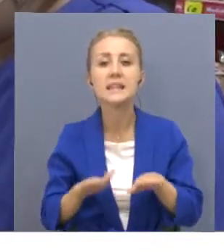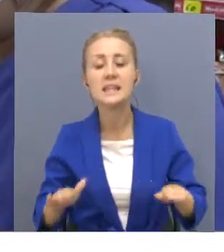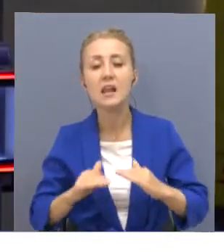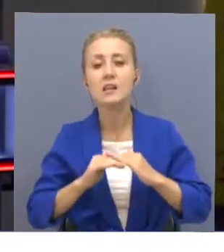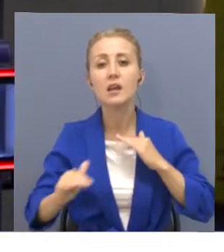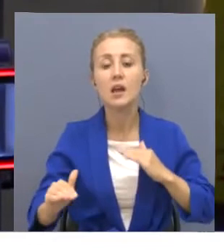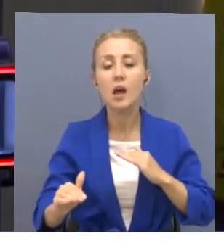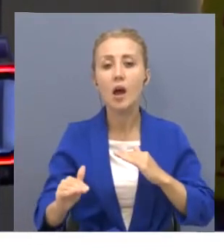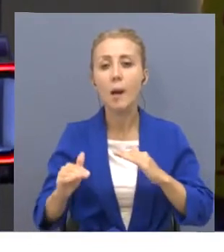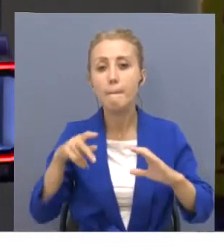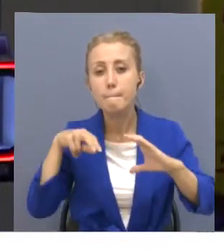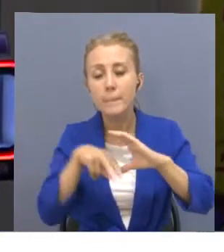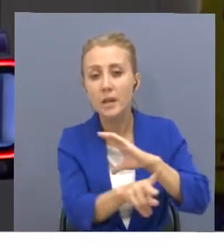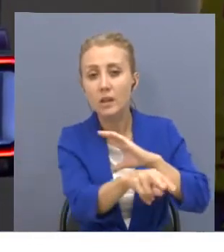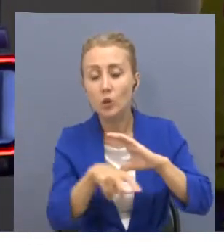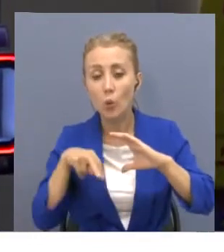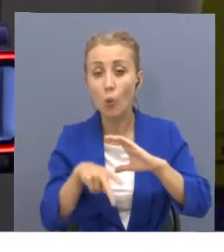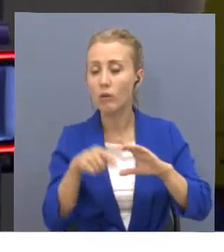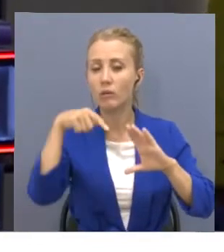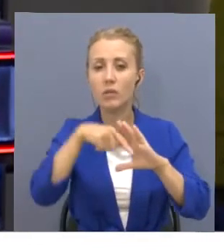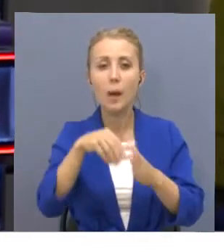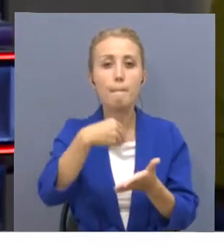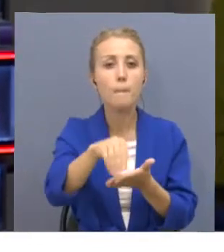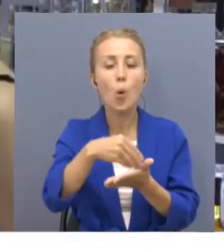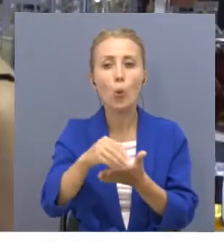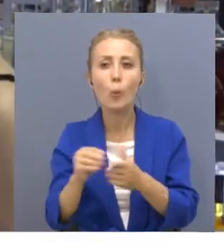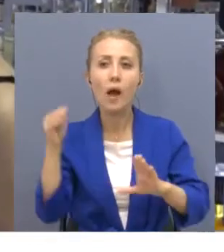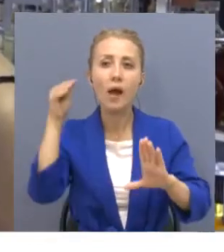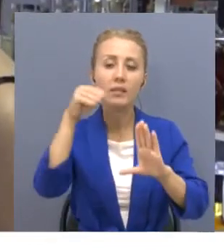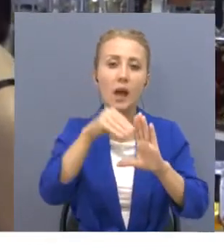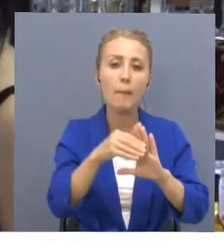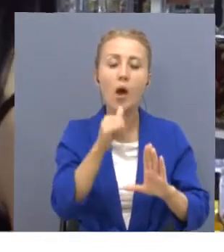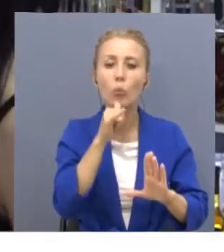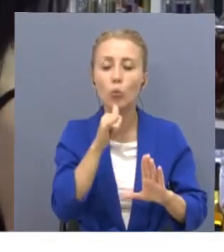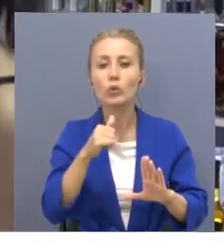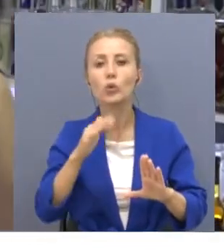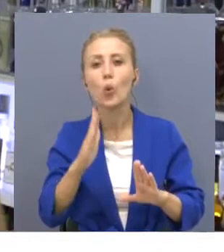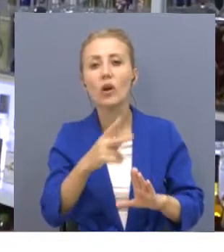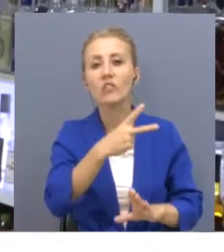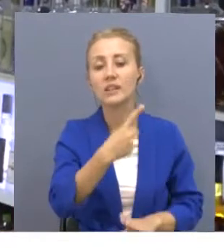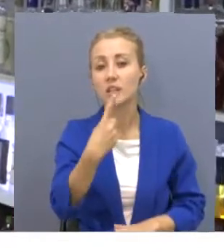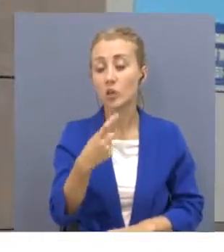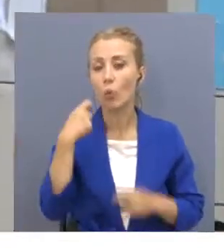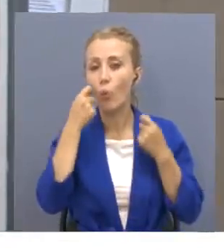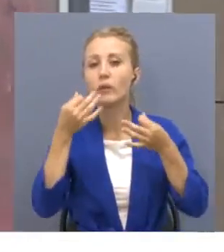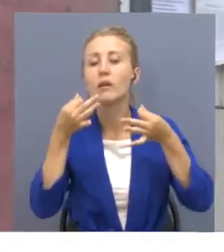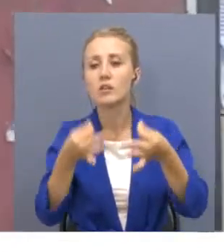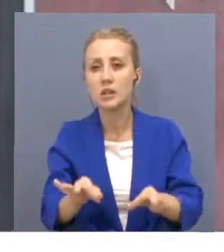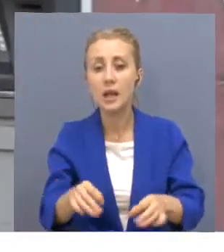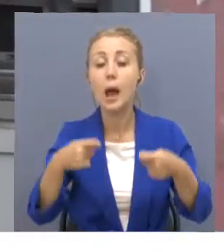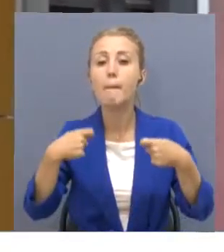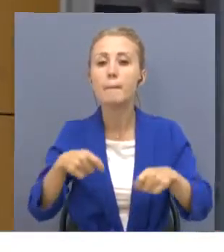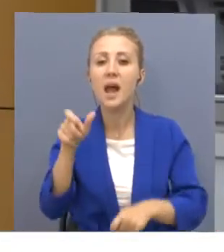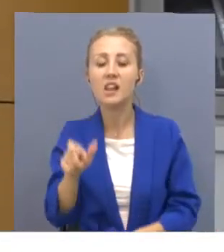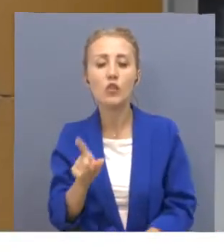метро и подземных переходах. Покупать различные добавки для табака и кальяна можно только с 21 года. Продавец должен требовать